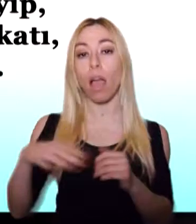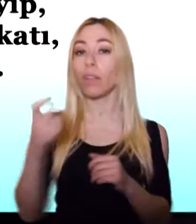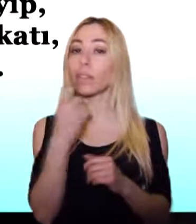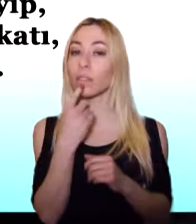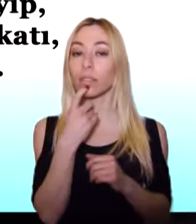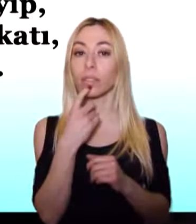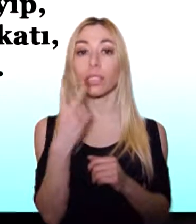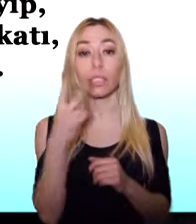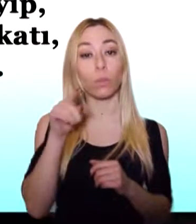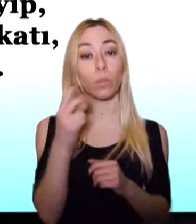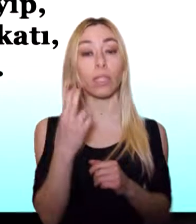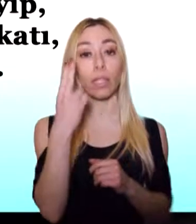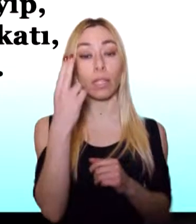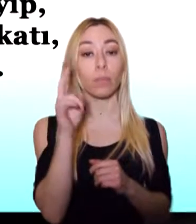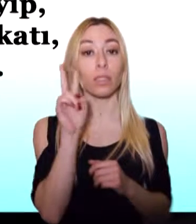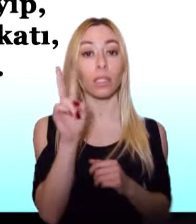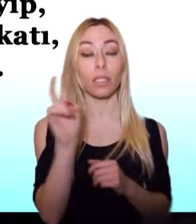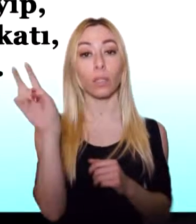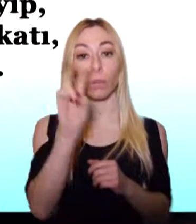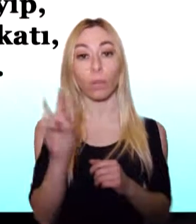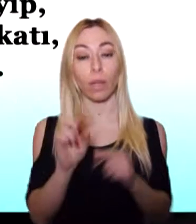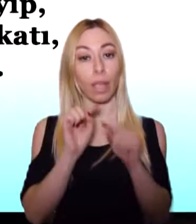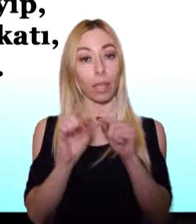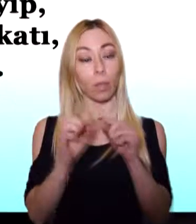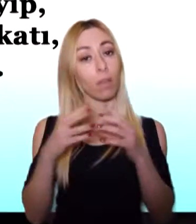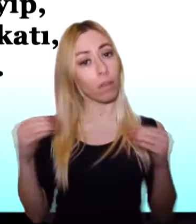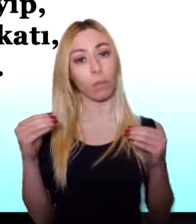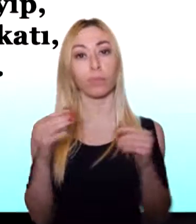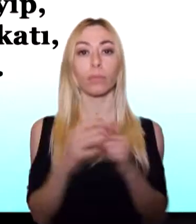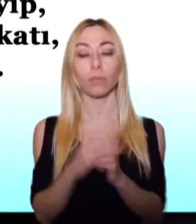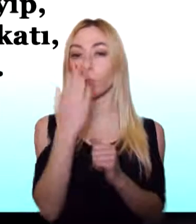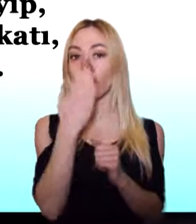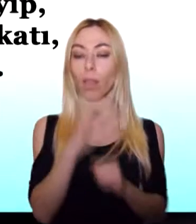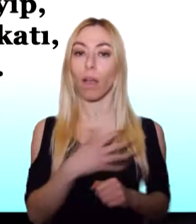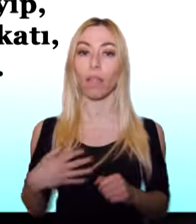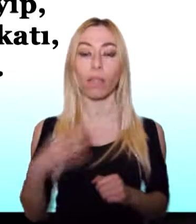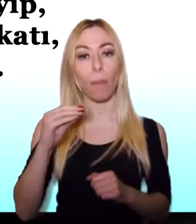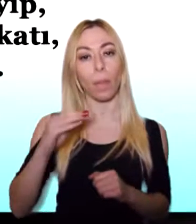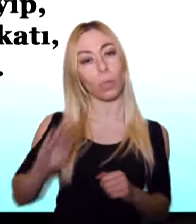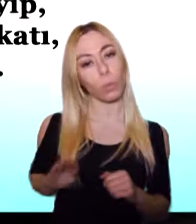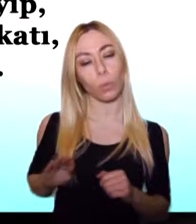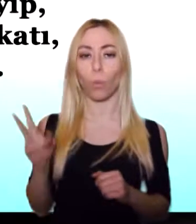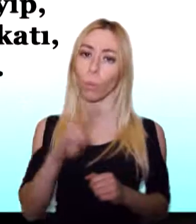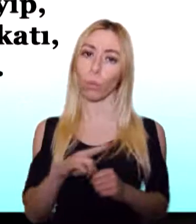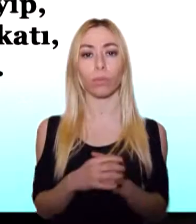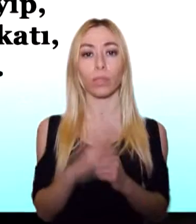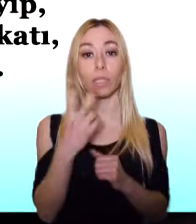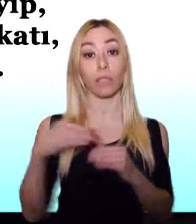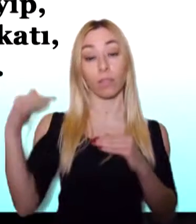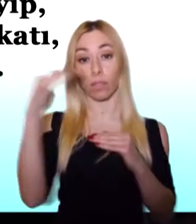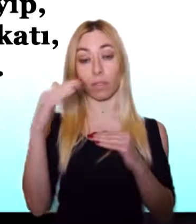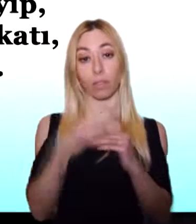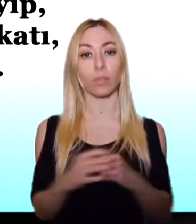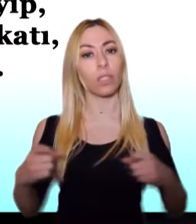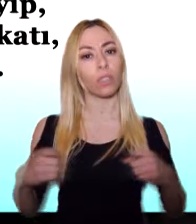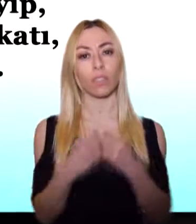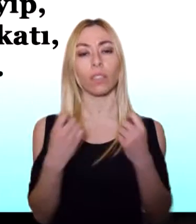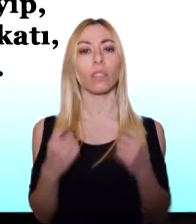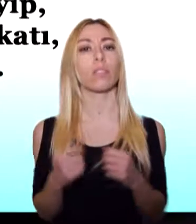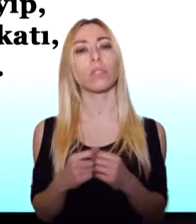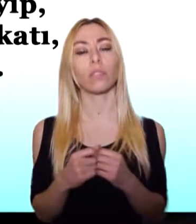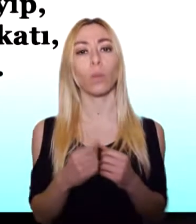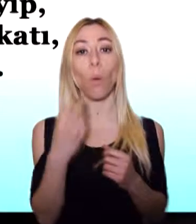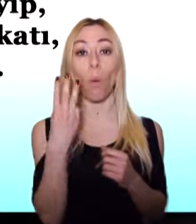verilerine göre sigaranın zararları her yıl 2.72 milyar dolar ekonomik kayıp, doğal anne bebek çocuk ölümünün 2